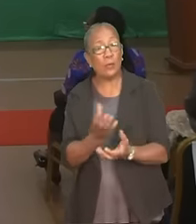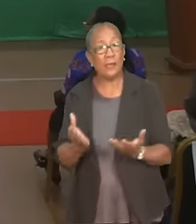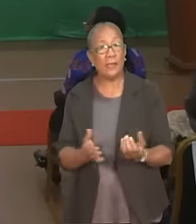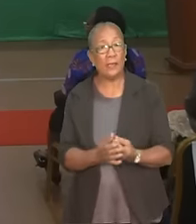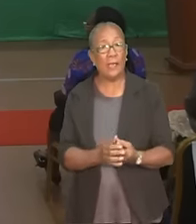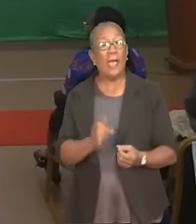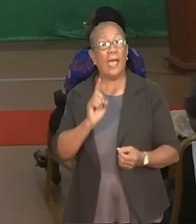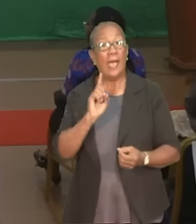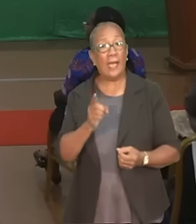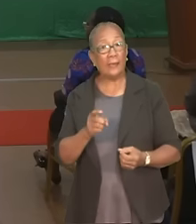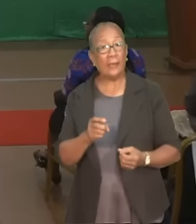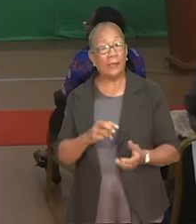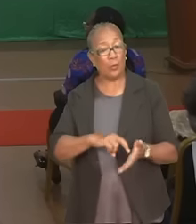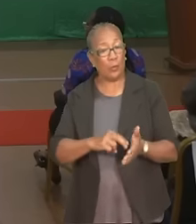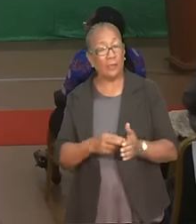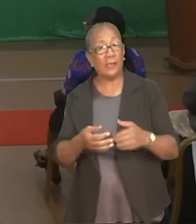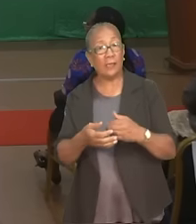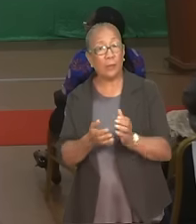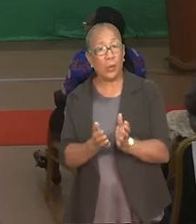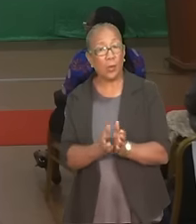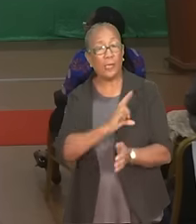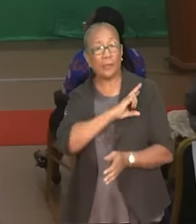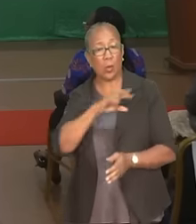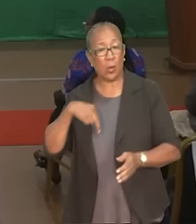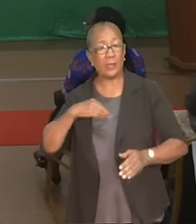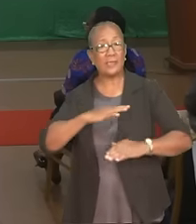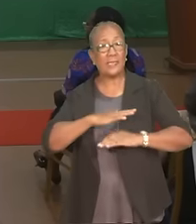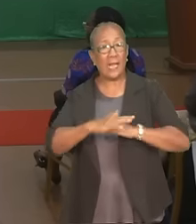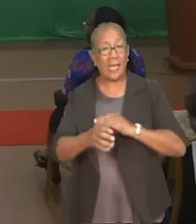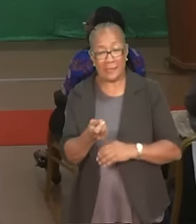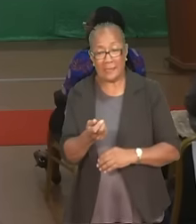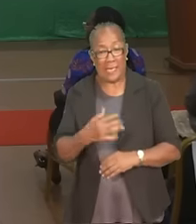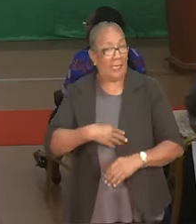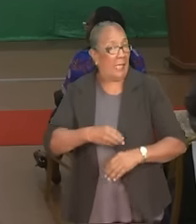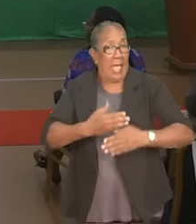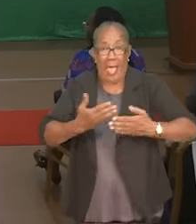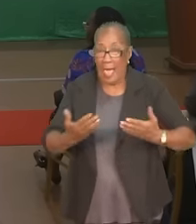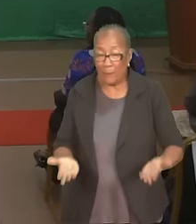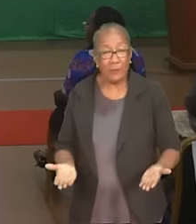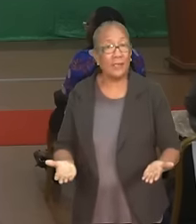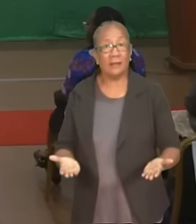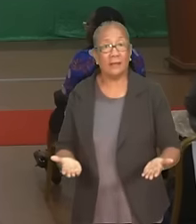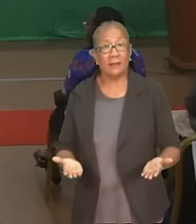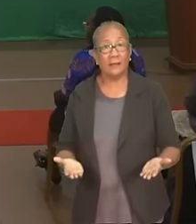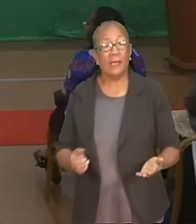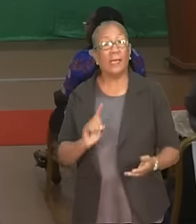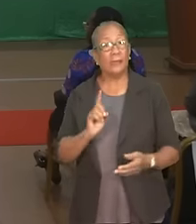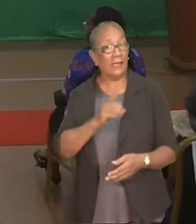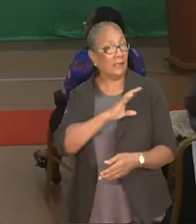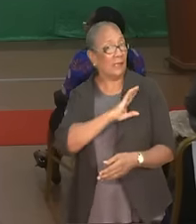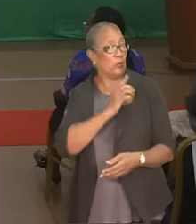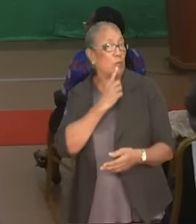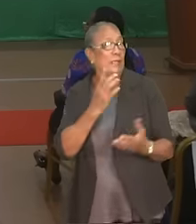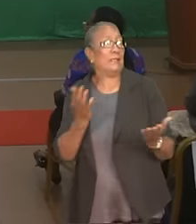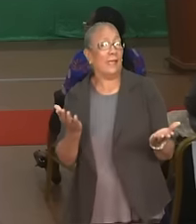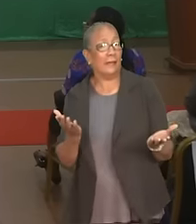En dat zij gezorgd hebben dat we als land bankroet zijn geworden. Ja, dat waren we. Laat dat ook gezegd zijn.